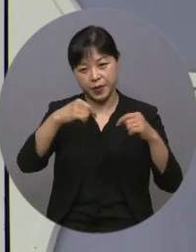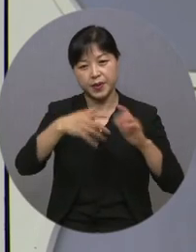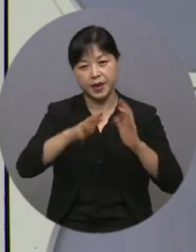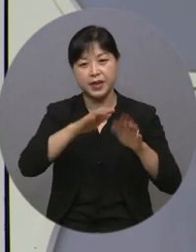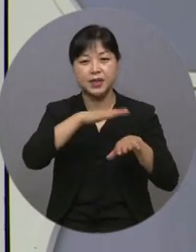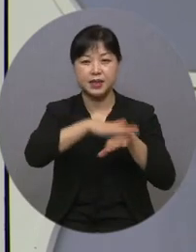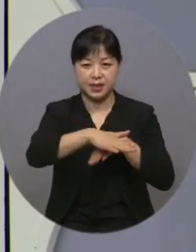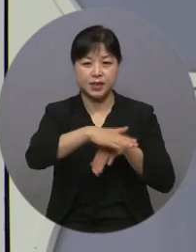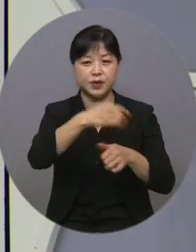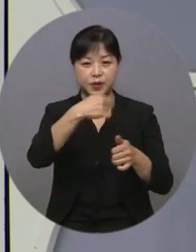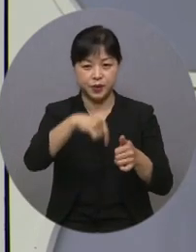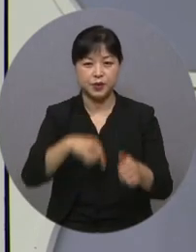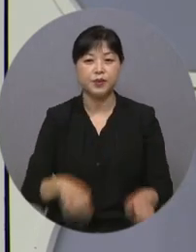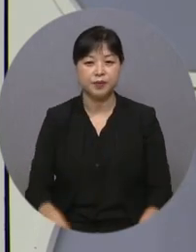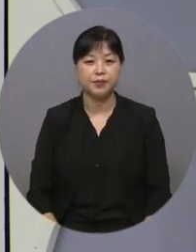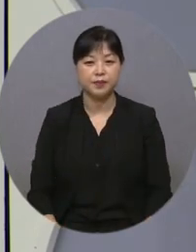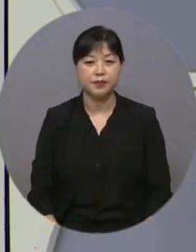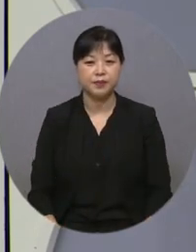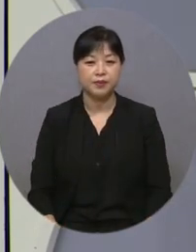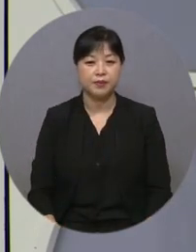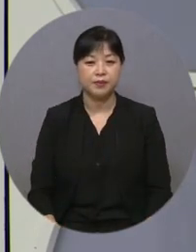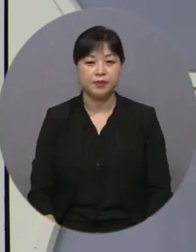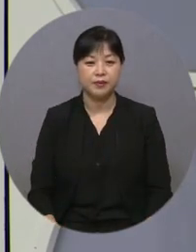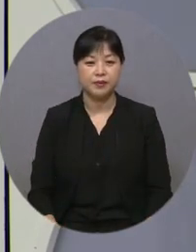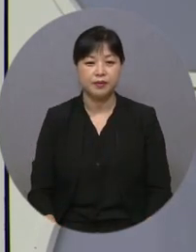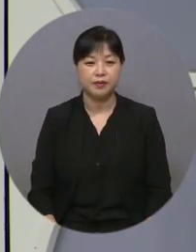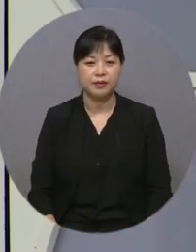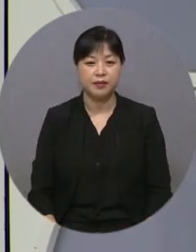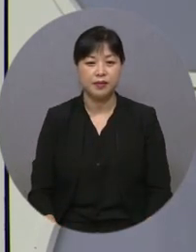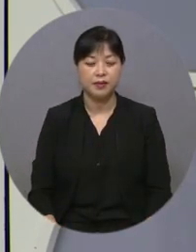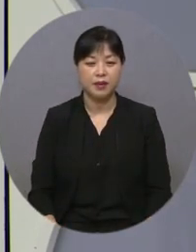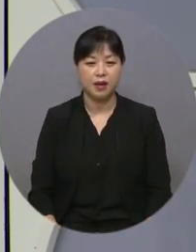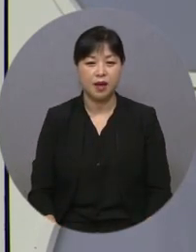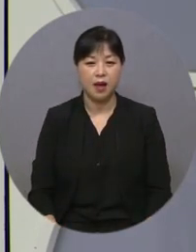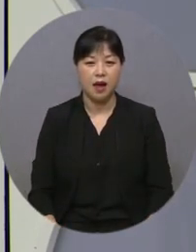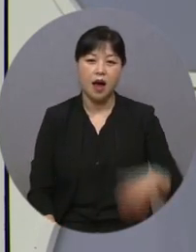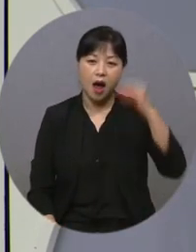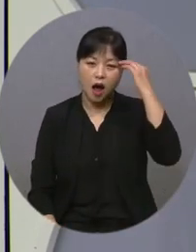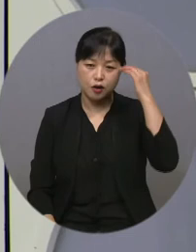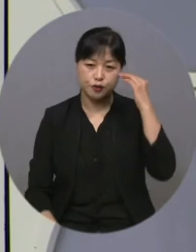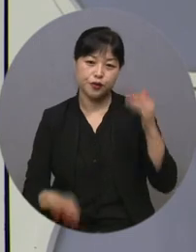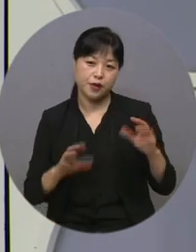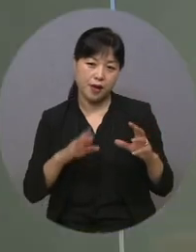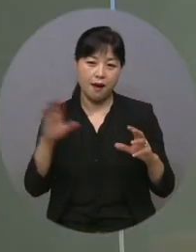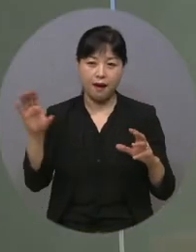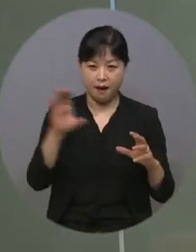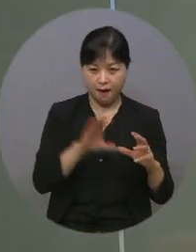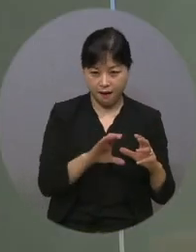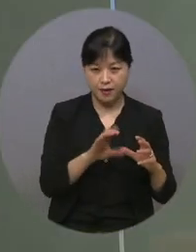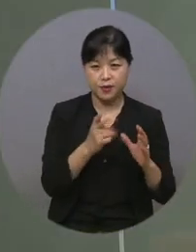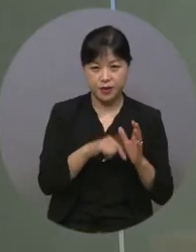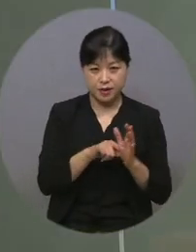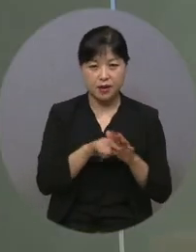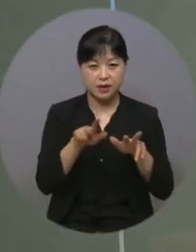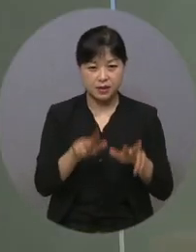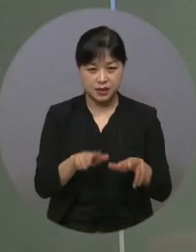회의식인데요. 토론. 네, 토론식 교육인데 그게 우리나라에 이제 대입되기 위해서